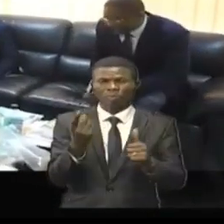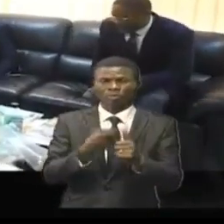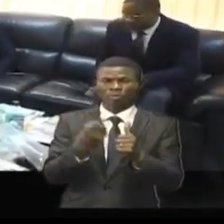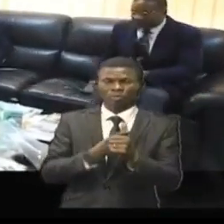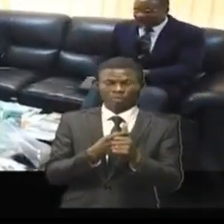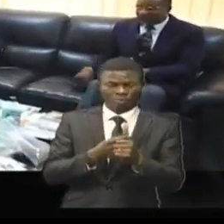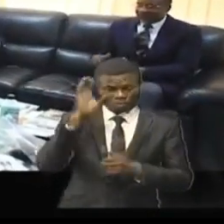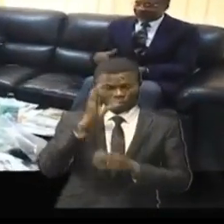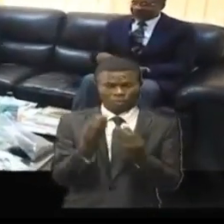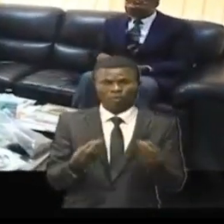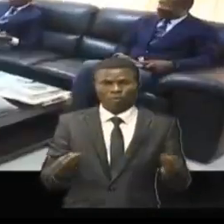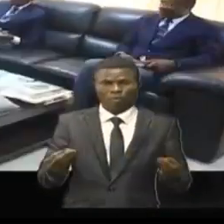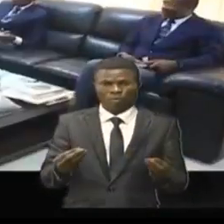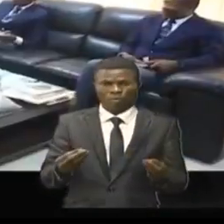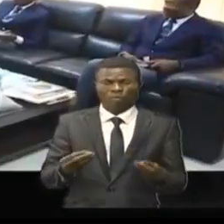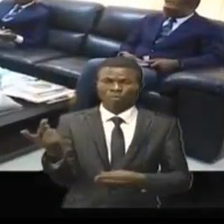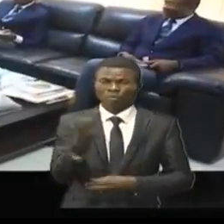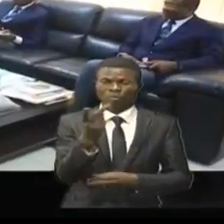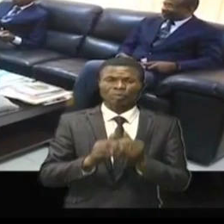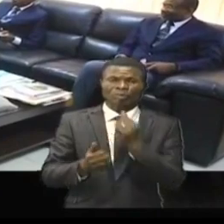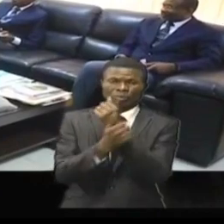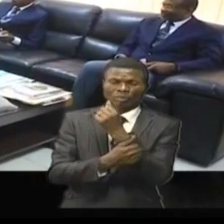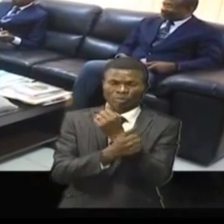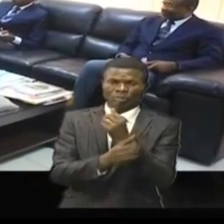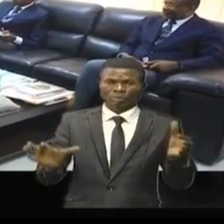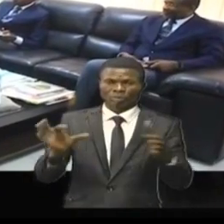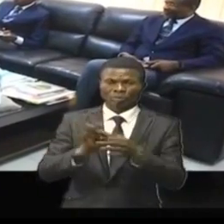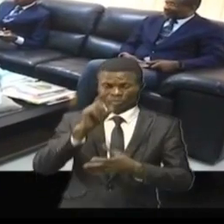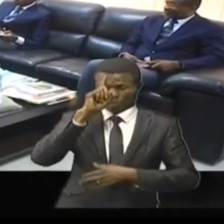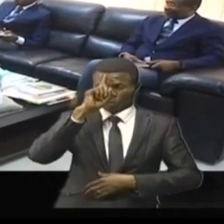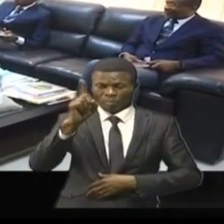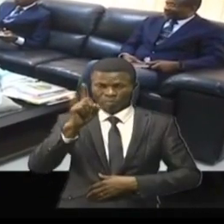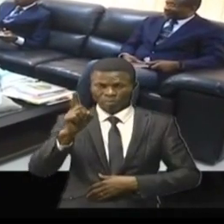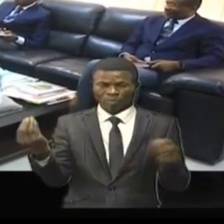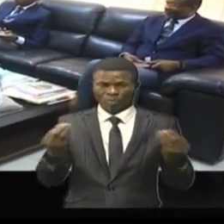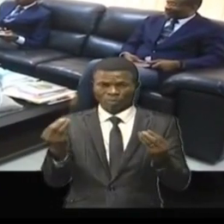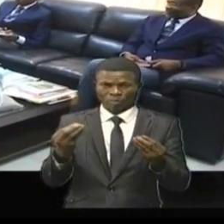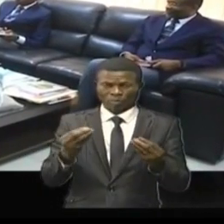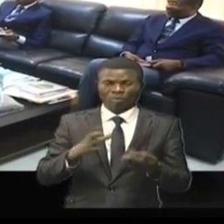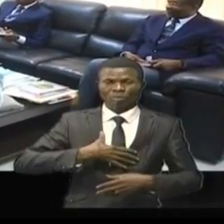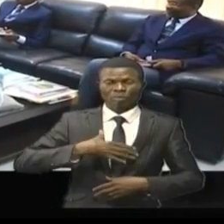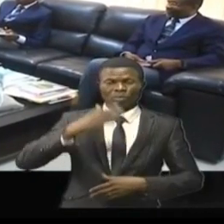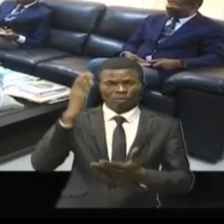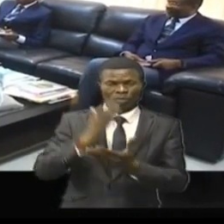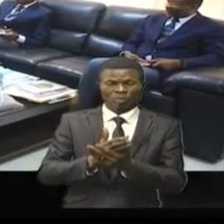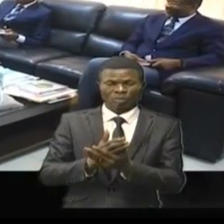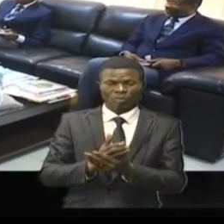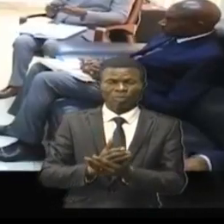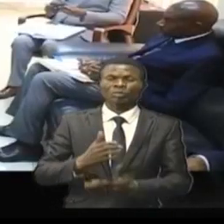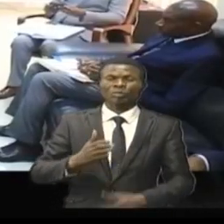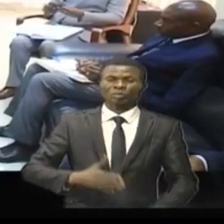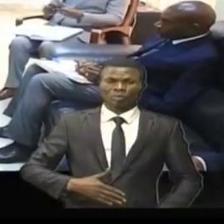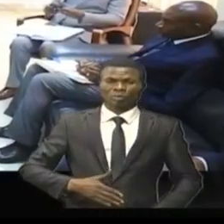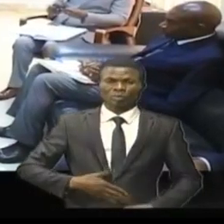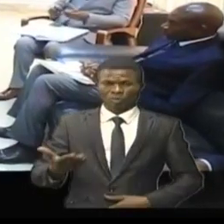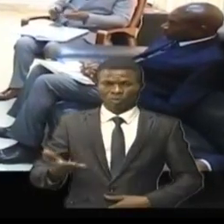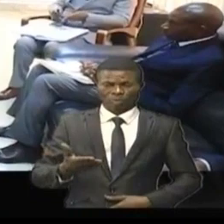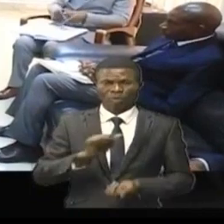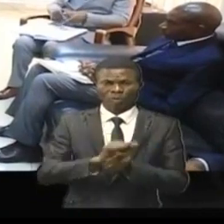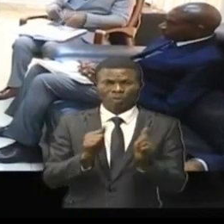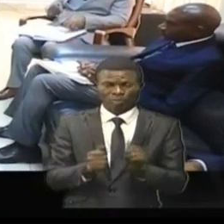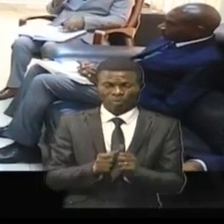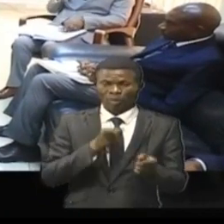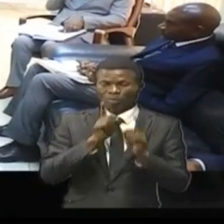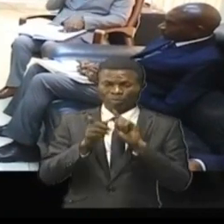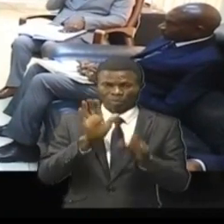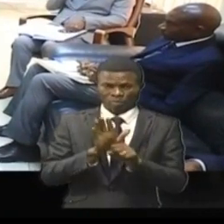quelle mesure nos deux pays peuvent mutualiser l'intelligence afin de vaincre l'insécurité alimentaire. Question au centre d'une